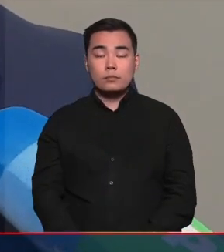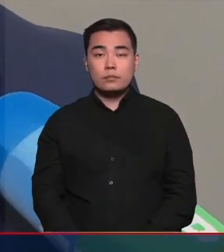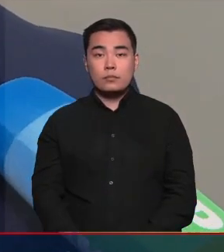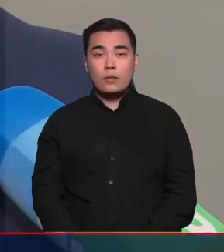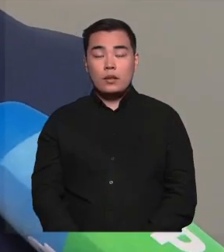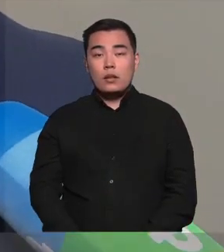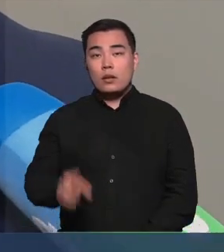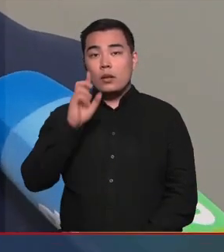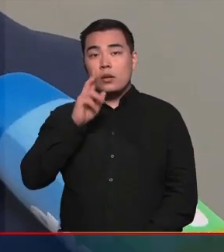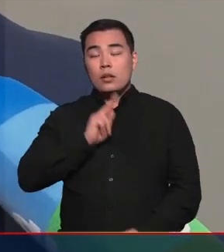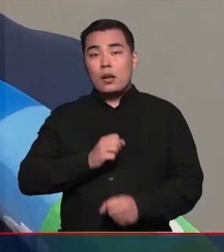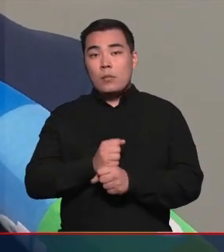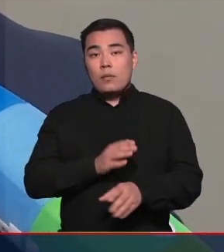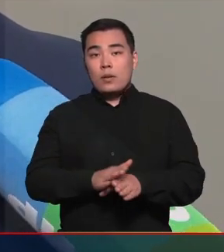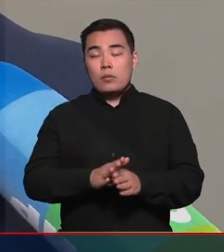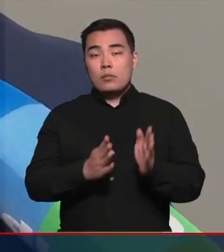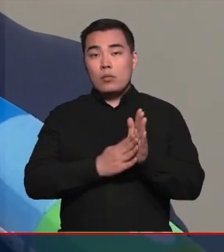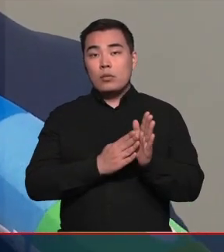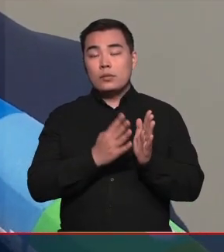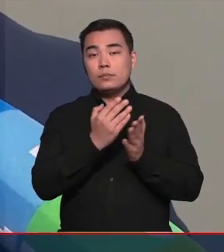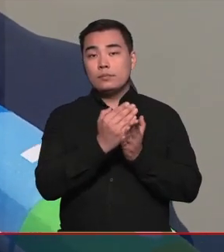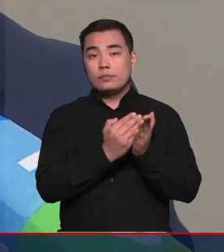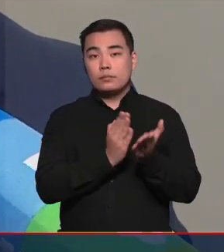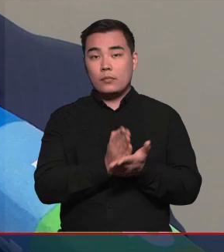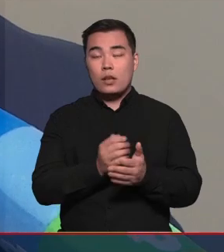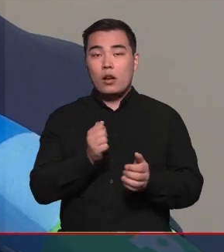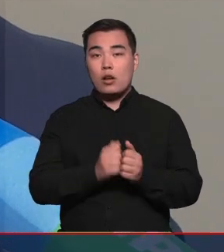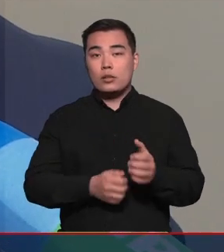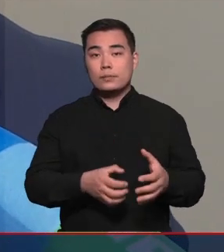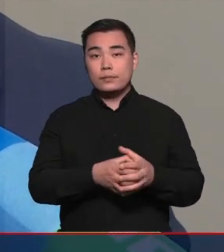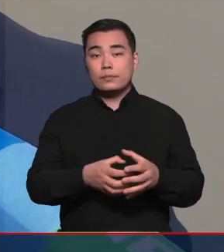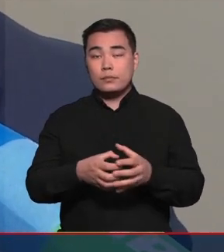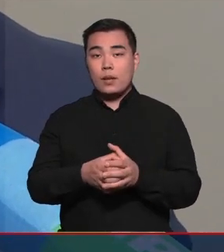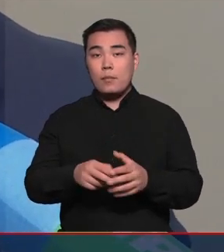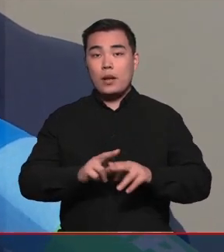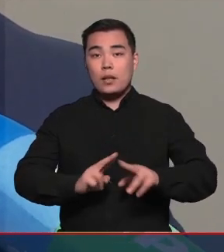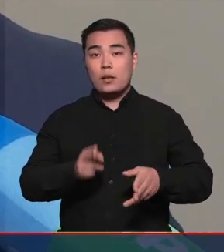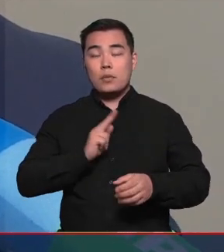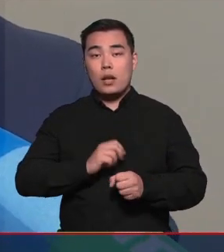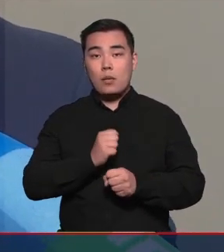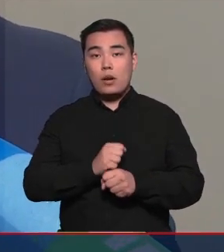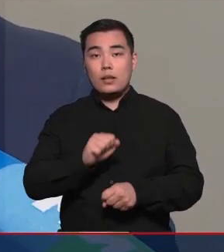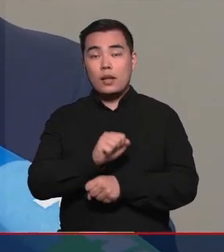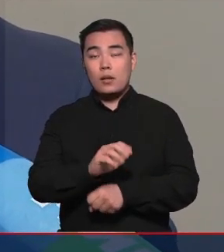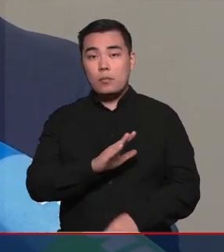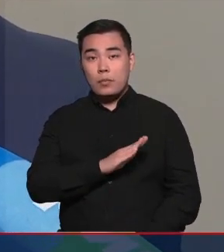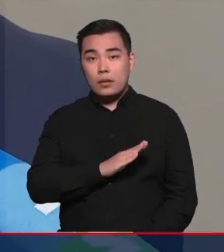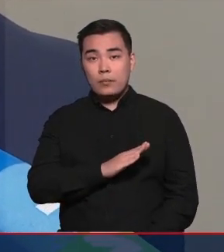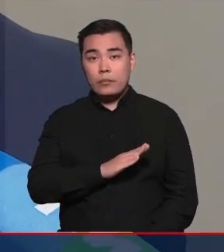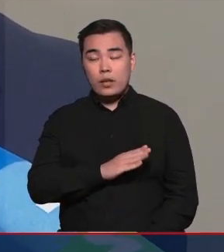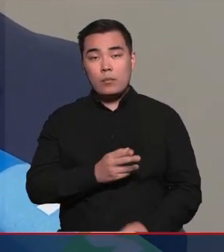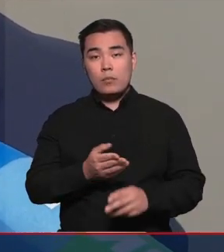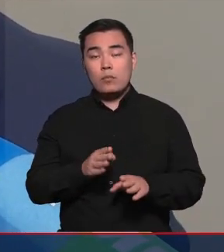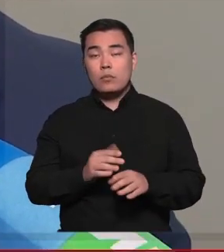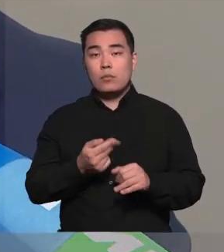Үкімет атқаруы тиісті мәселелерді 9 тармаққа тізбектеп, әр бөлімінде парламенттің рөліне жұмысына тоқталып отырды. Бұл